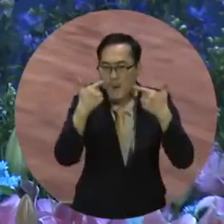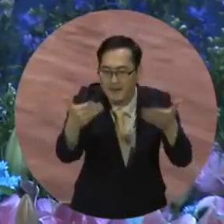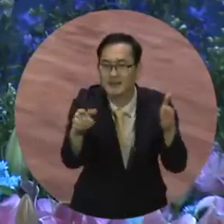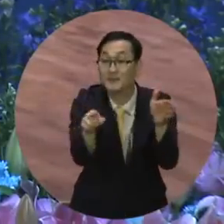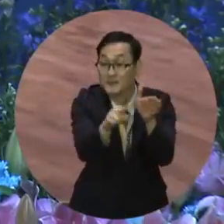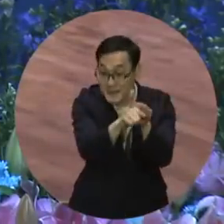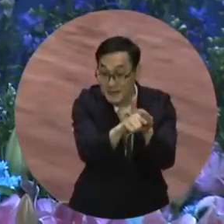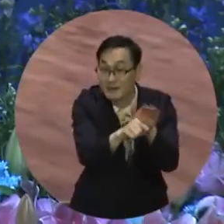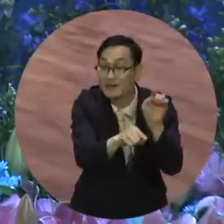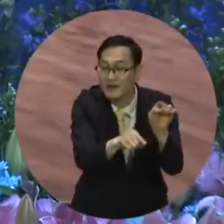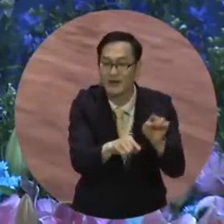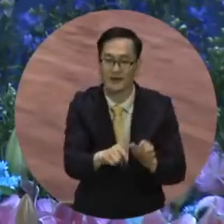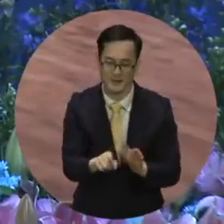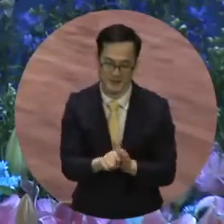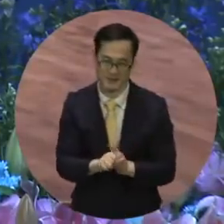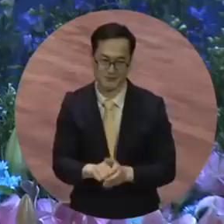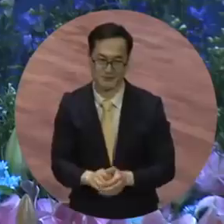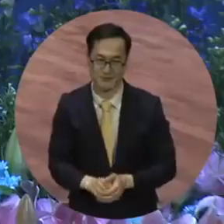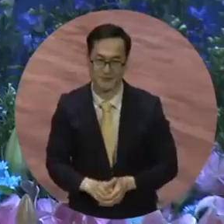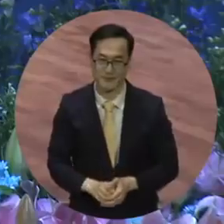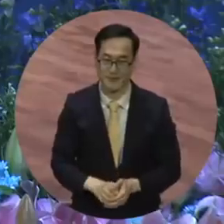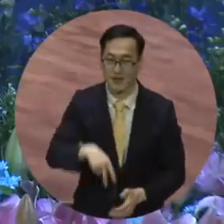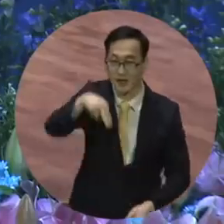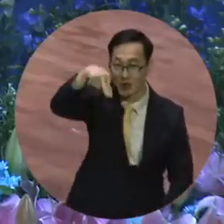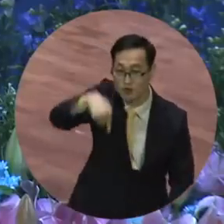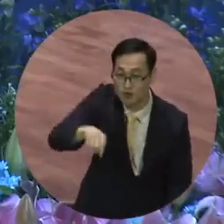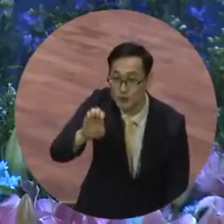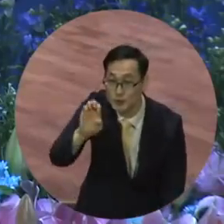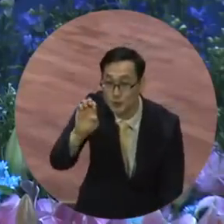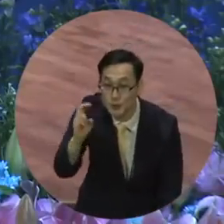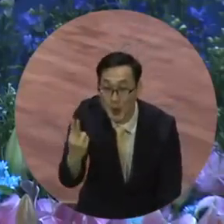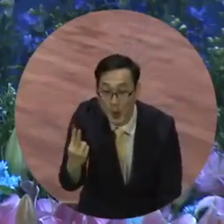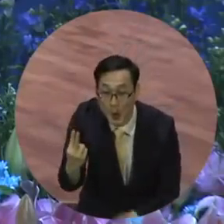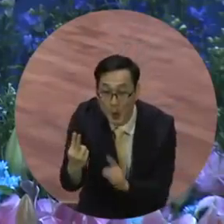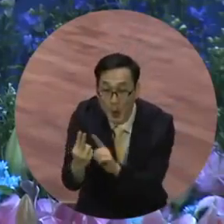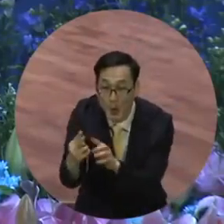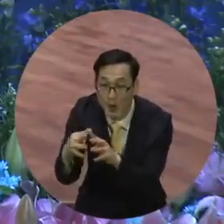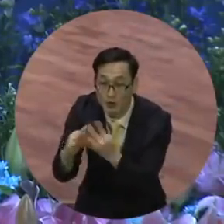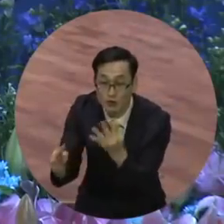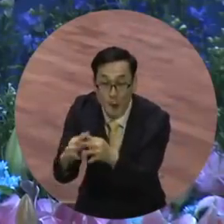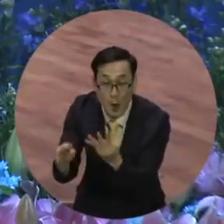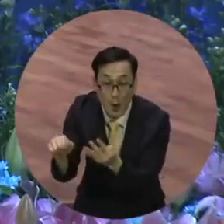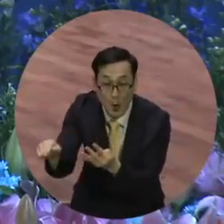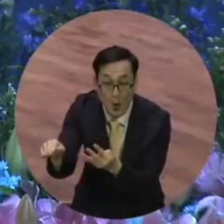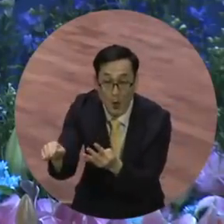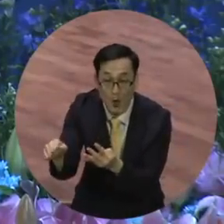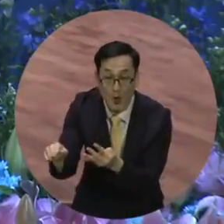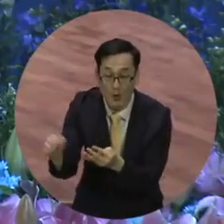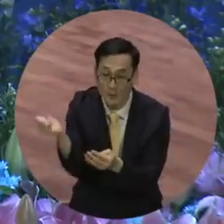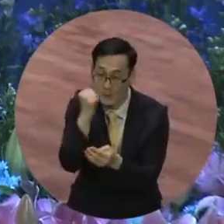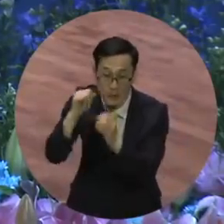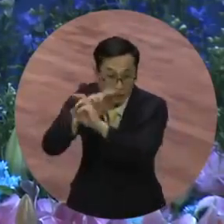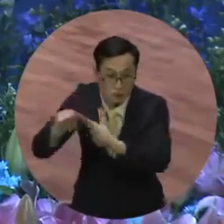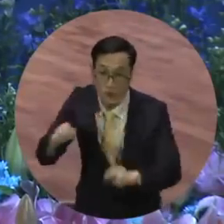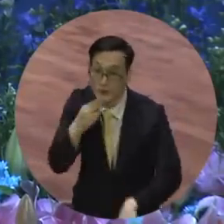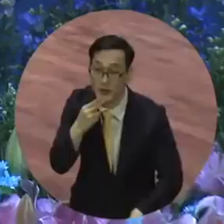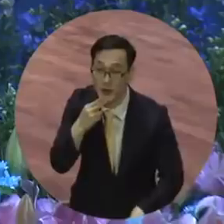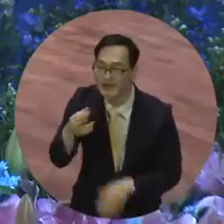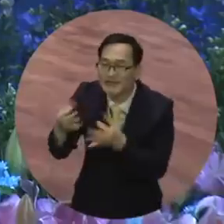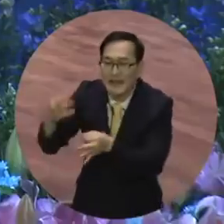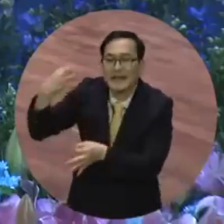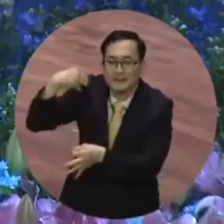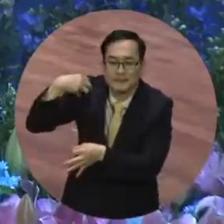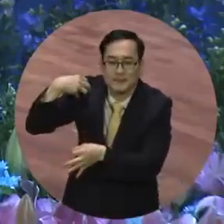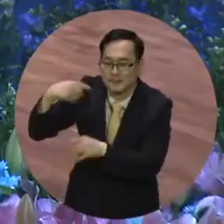보증수표예요. 자, 수표가 부도납니까? 음은 부도나도 수표는 부도 안 나요. 수표는 은행이 책임지게 돼